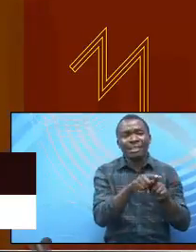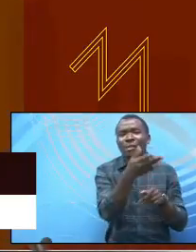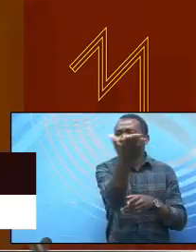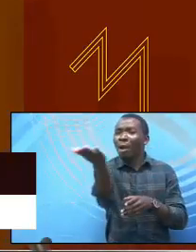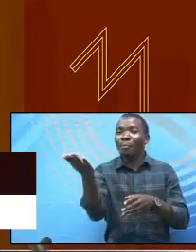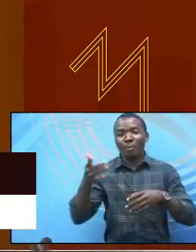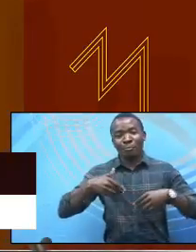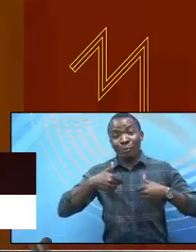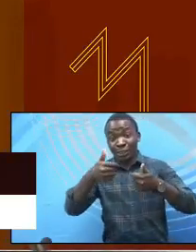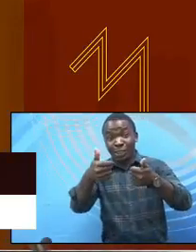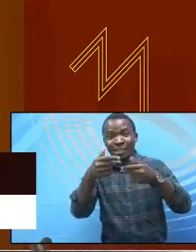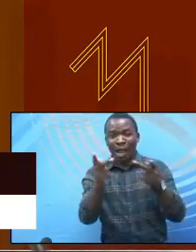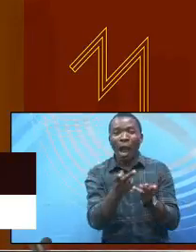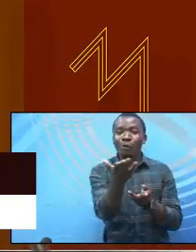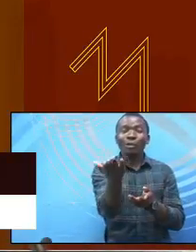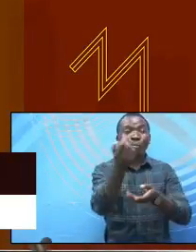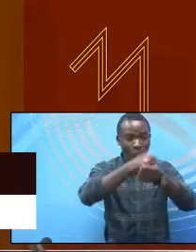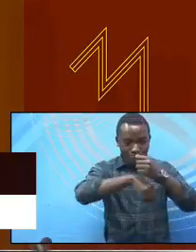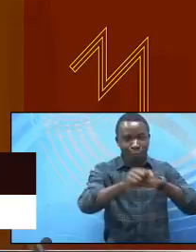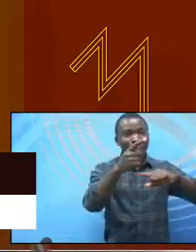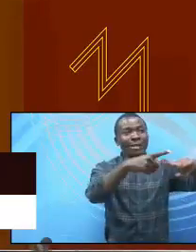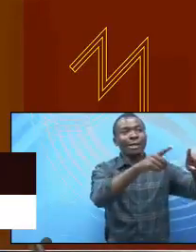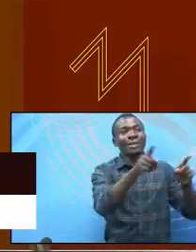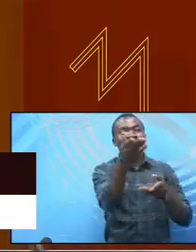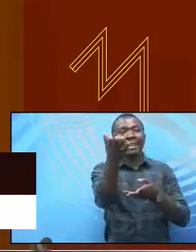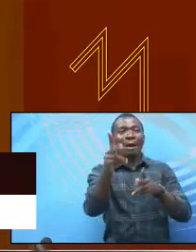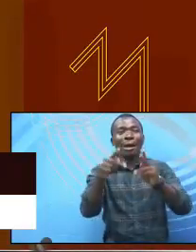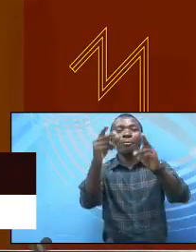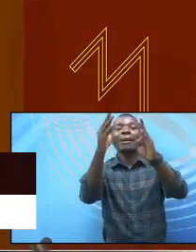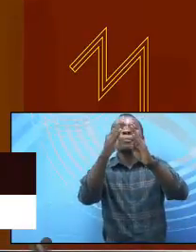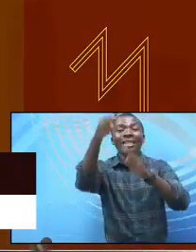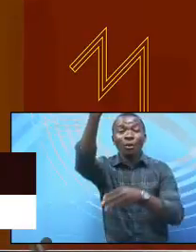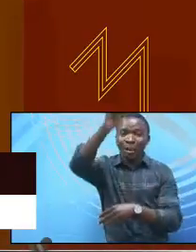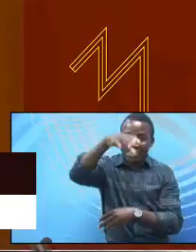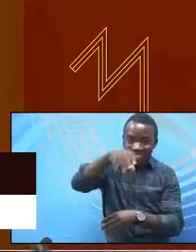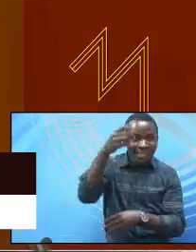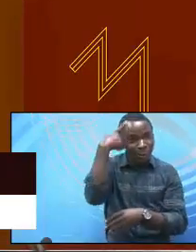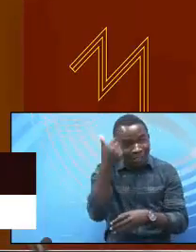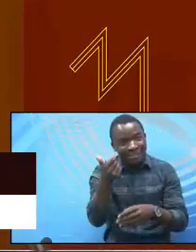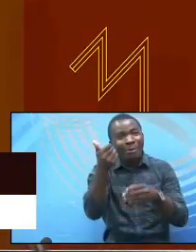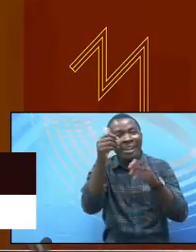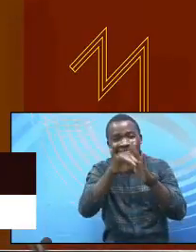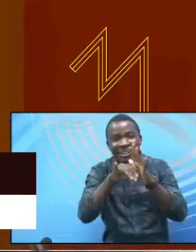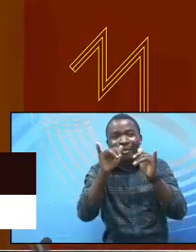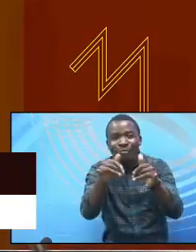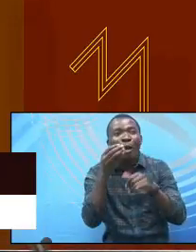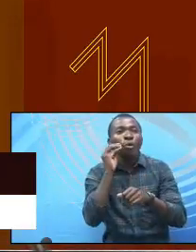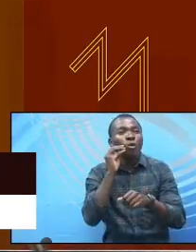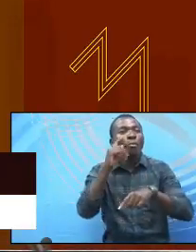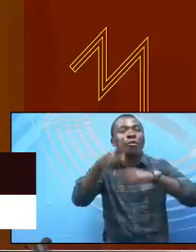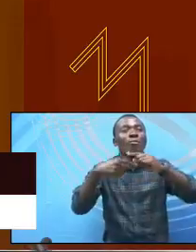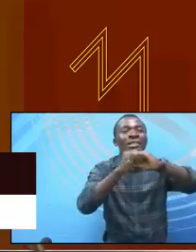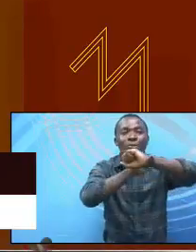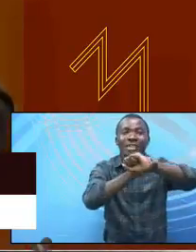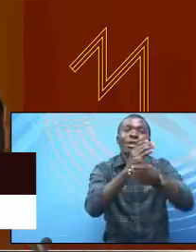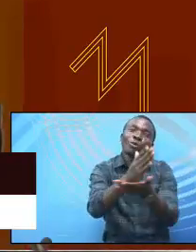aho muri mu bikorwa bitandukanye hari abari mu mujyi wa Kigali tuzi ko muri mu rugo kandi mukomeje kwirinda